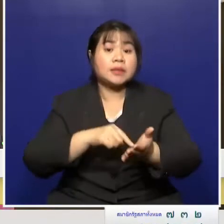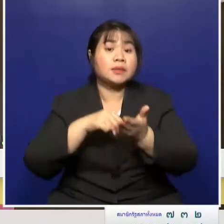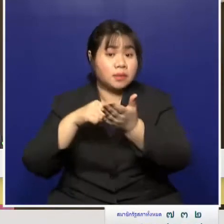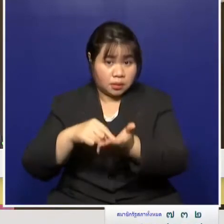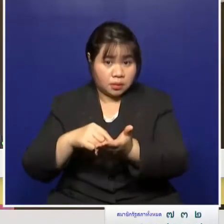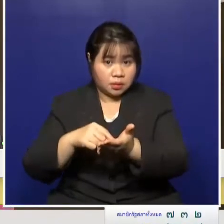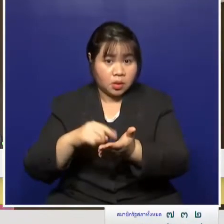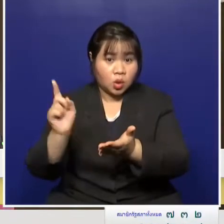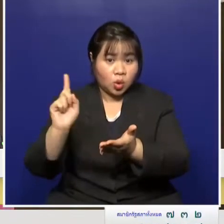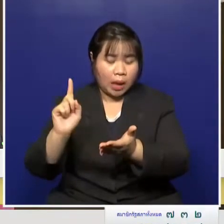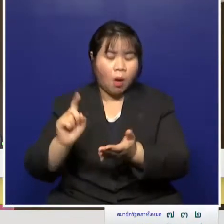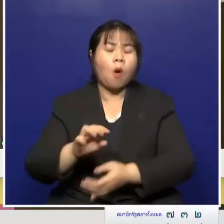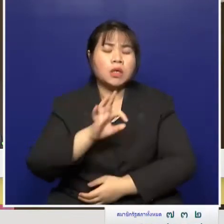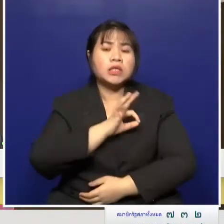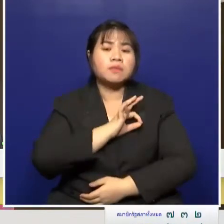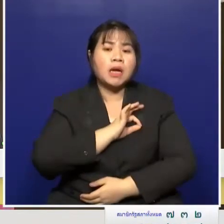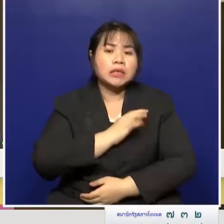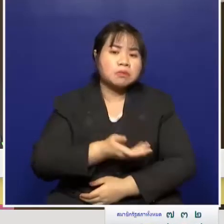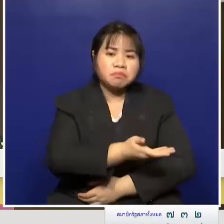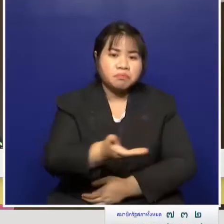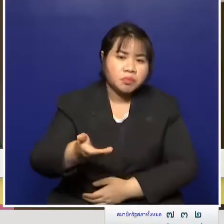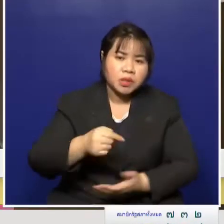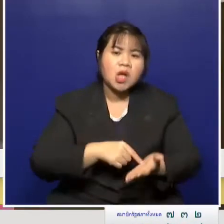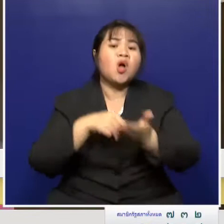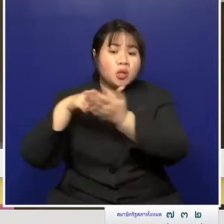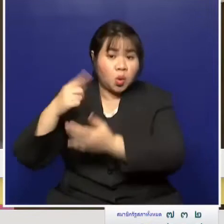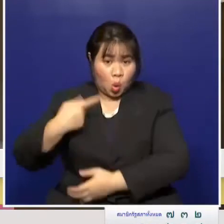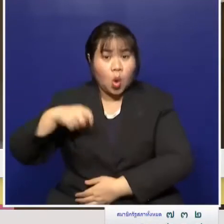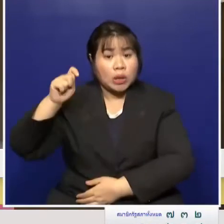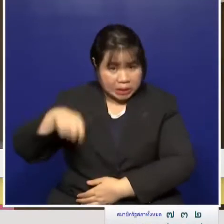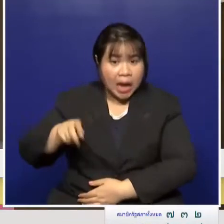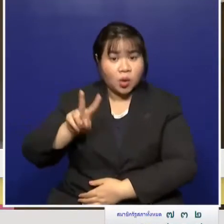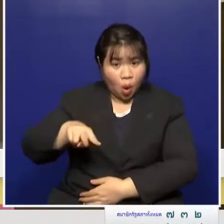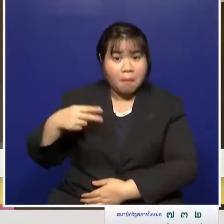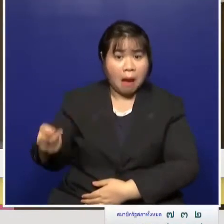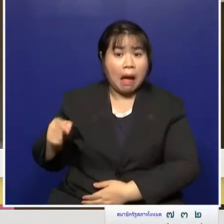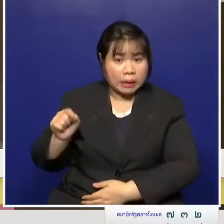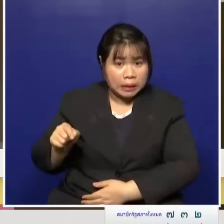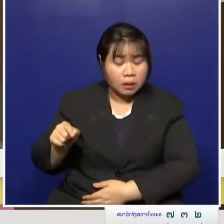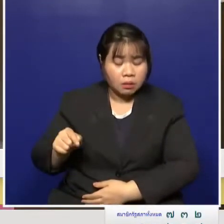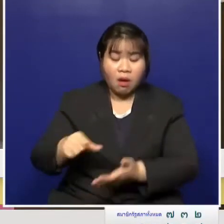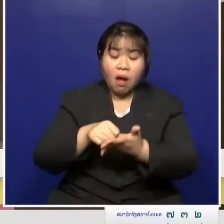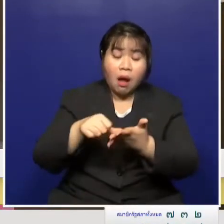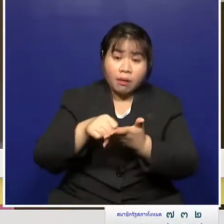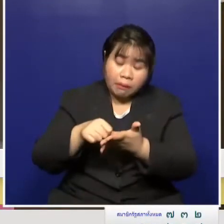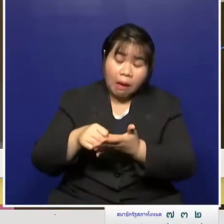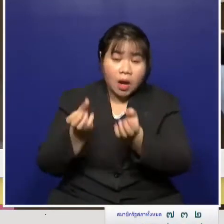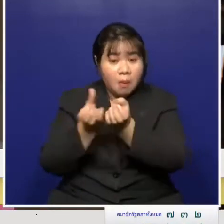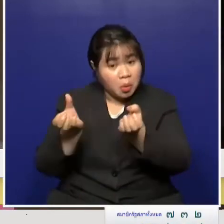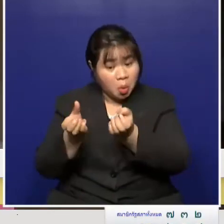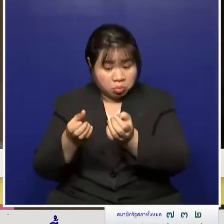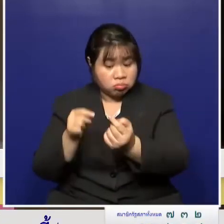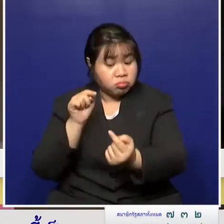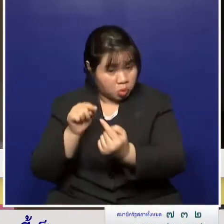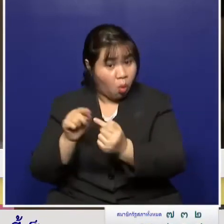อให้สมาชิกมีมติส่งสารรัฐธรรมนูญตีความว่ายัตติแก้รัฐธรรมนูญชอบด้วยรัฐธรรมนูญหรือ